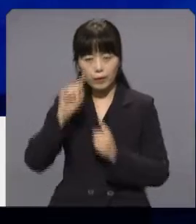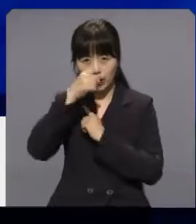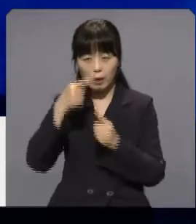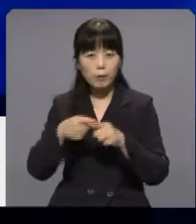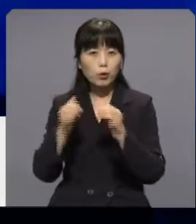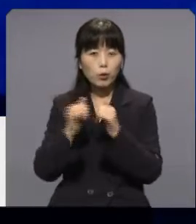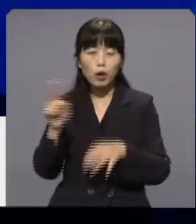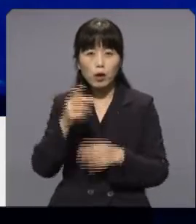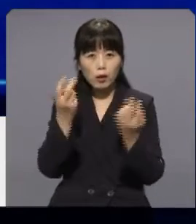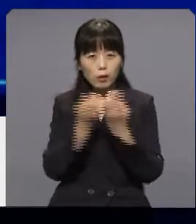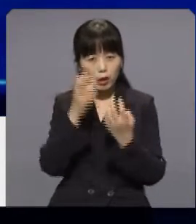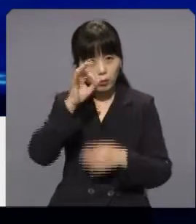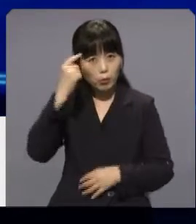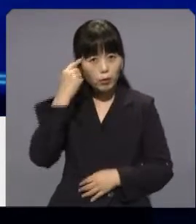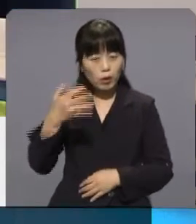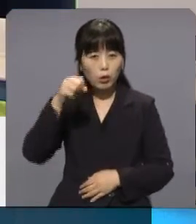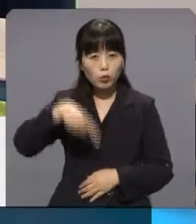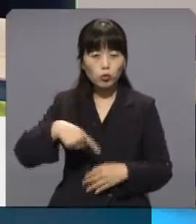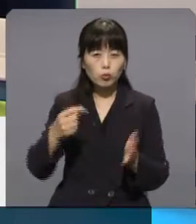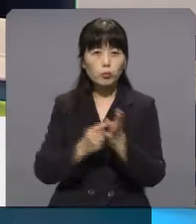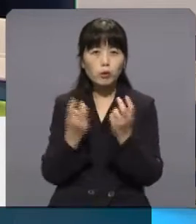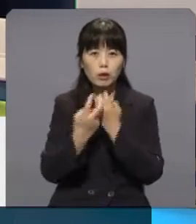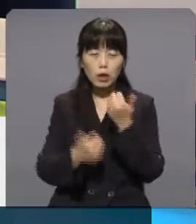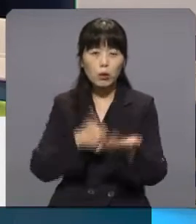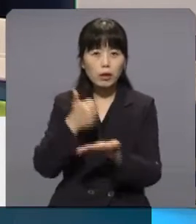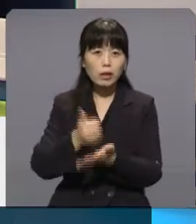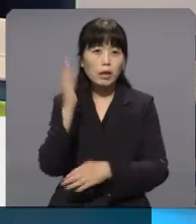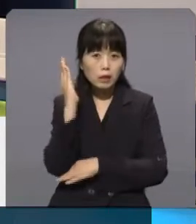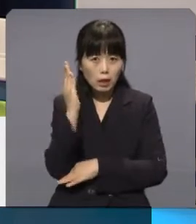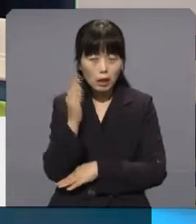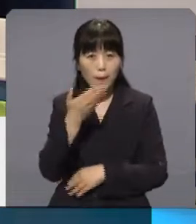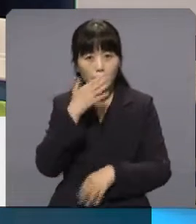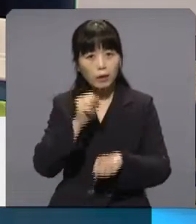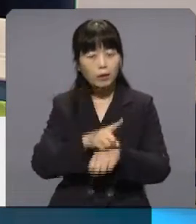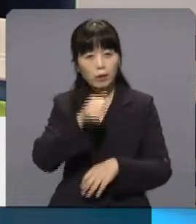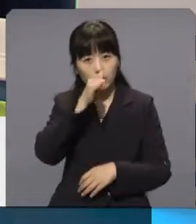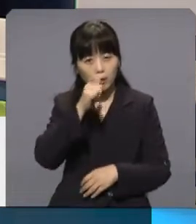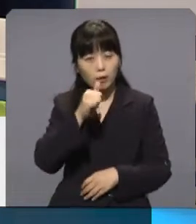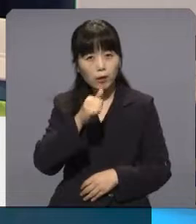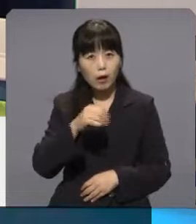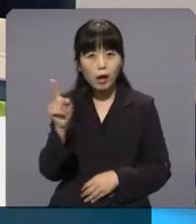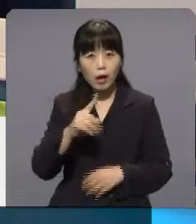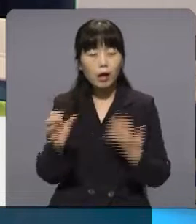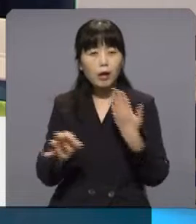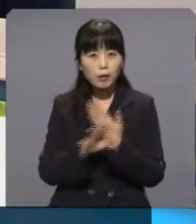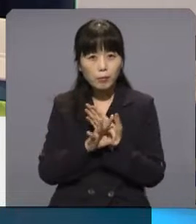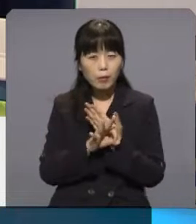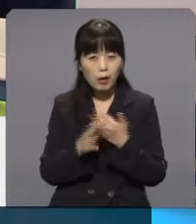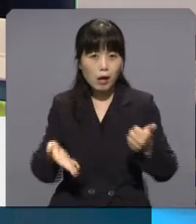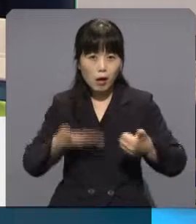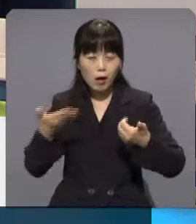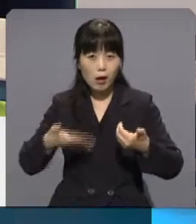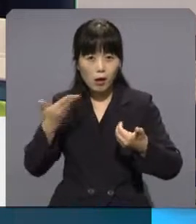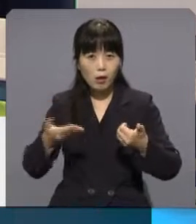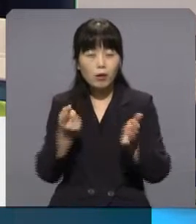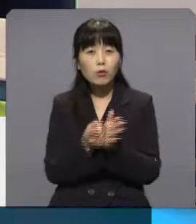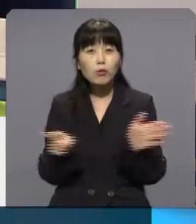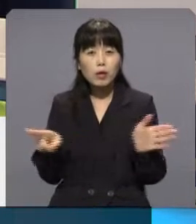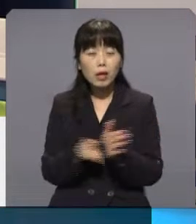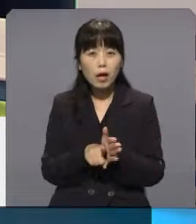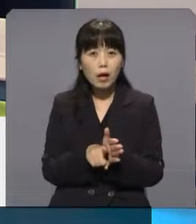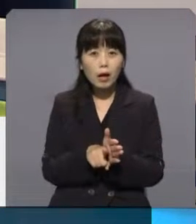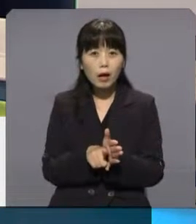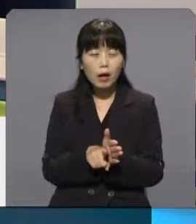어떻게 보십니까? 뭐 우상호 위원장 이야기가 좀 가능성이 있다고 보세요? 아니면 흥행을 위한 연막이라고 보십니까?